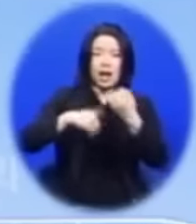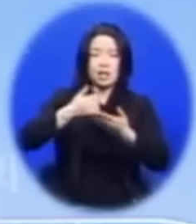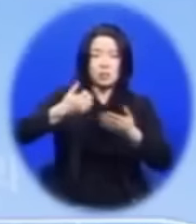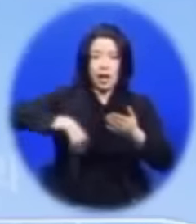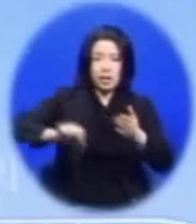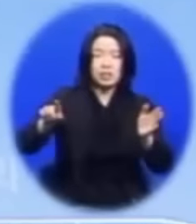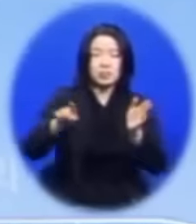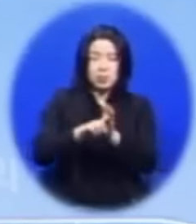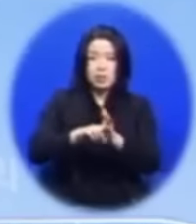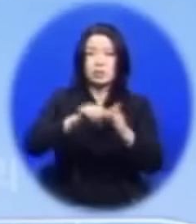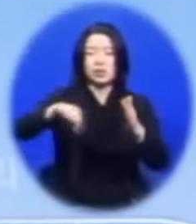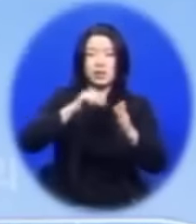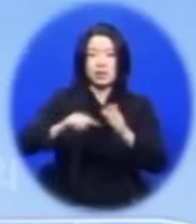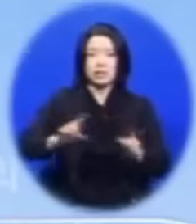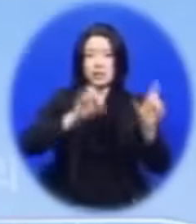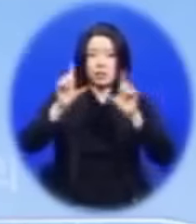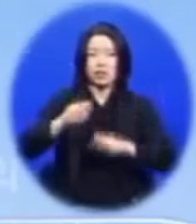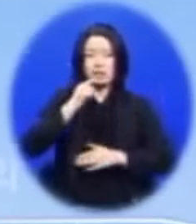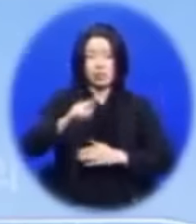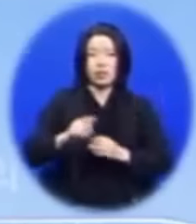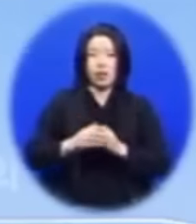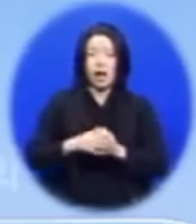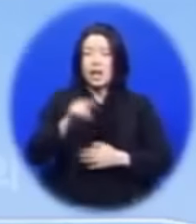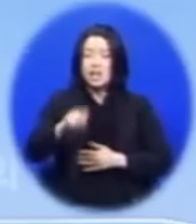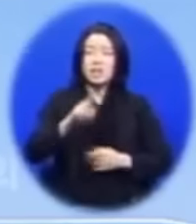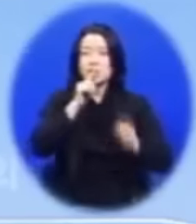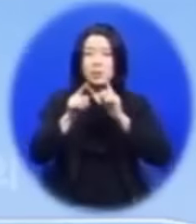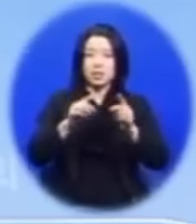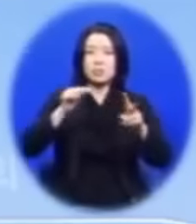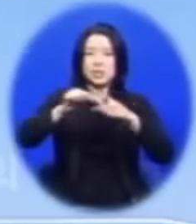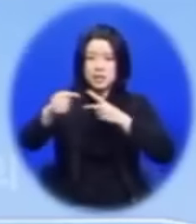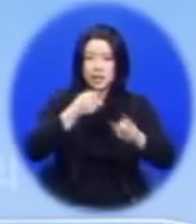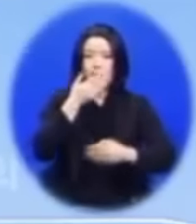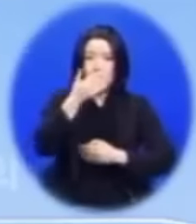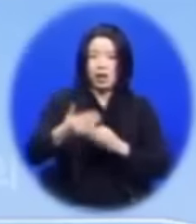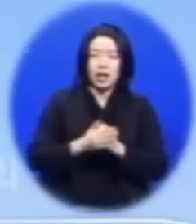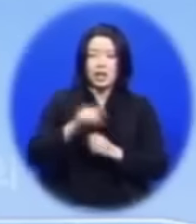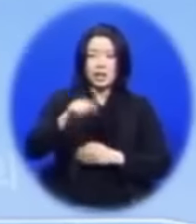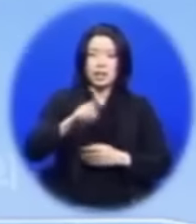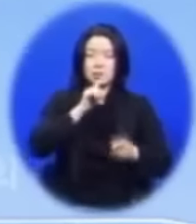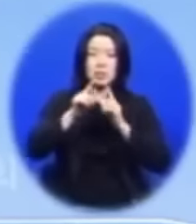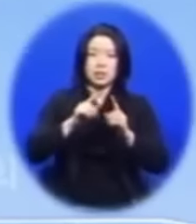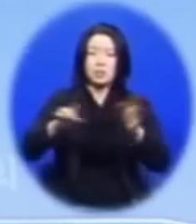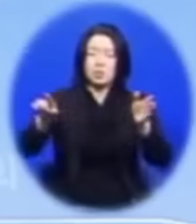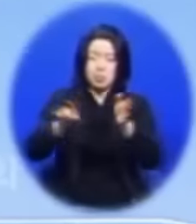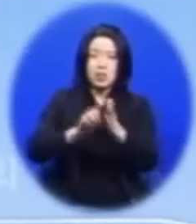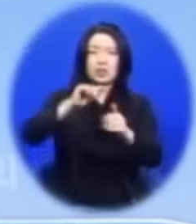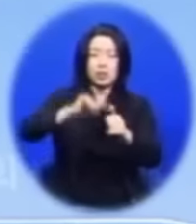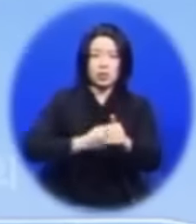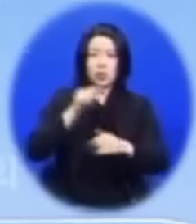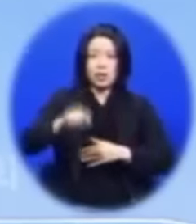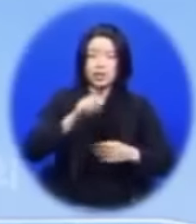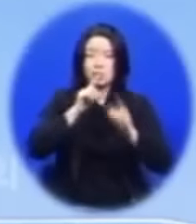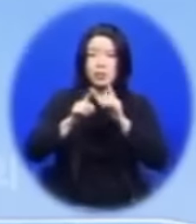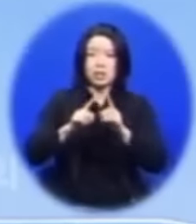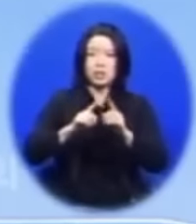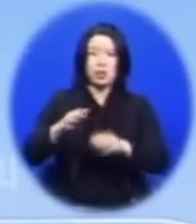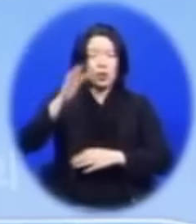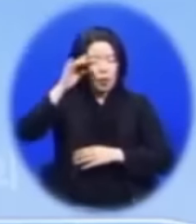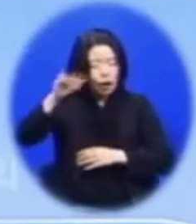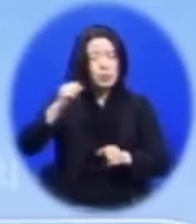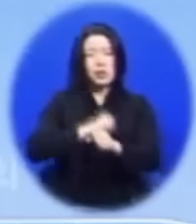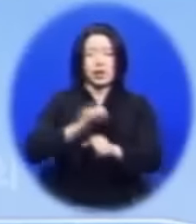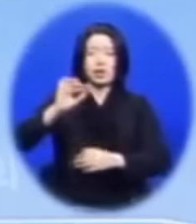믿음 안에서 사는 것이다이 말씀이 이해가 되고이 말씀이 믿어지고이 말씀이 사모하게